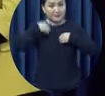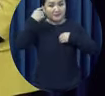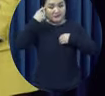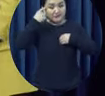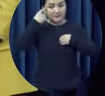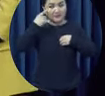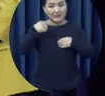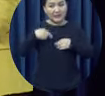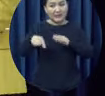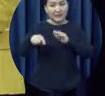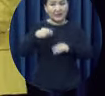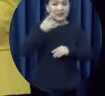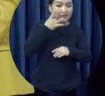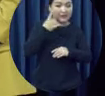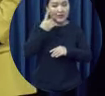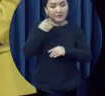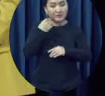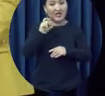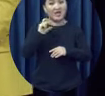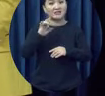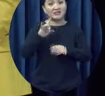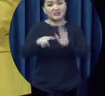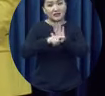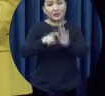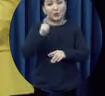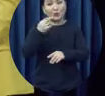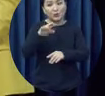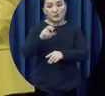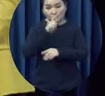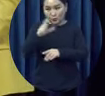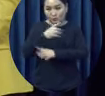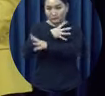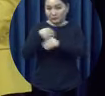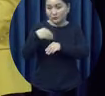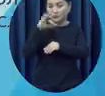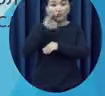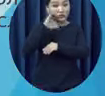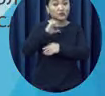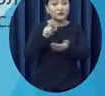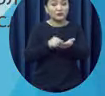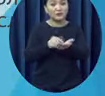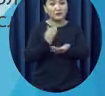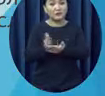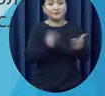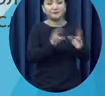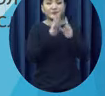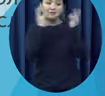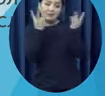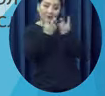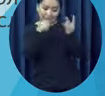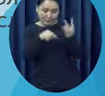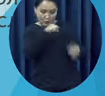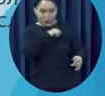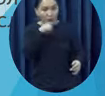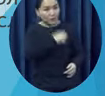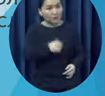хөлснийхаа хүүхдийг сонирхох энэ бол өөрийн өсвөр насны хүүхдийн сэтгэл зүйн онцлог байх нэ. Мөн одоо нийгэм хүмүүсийн дунд бие авч